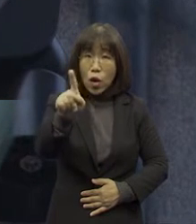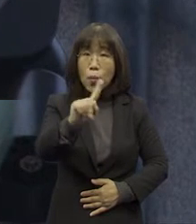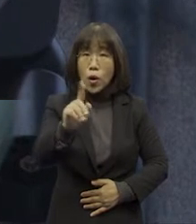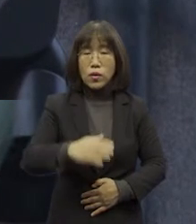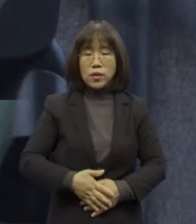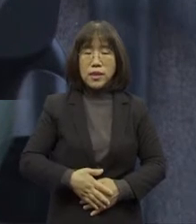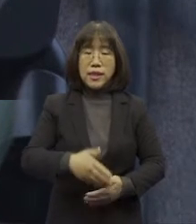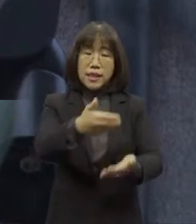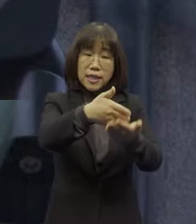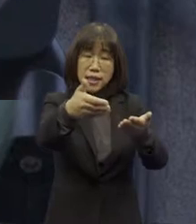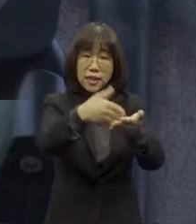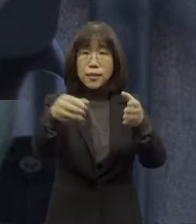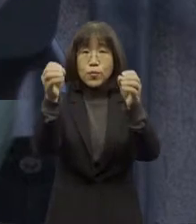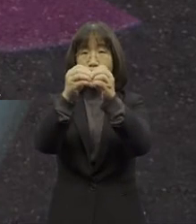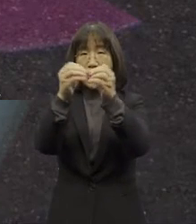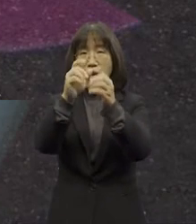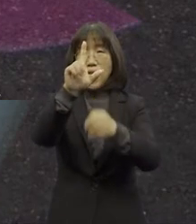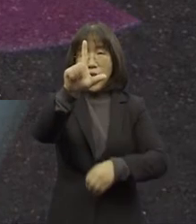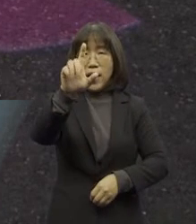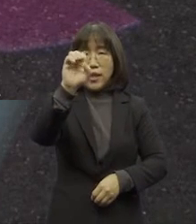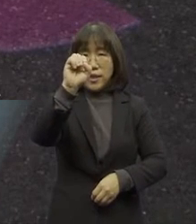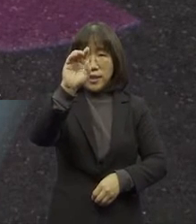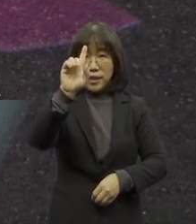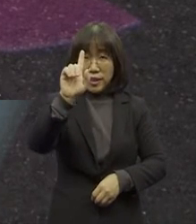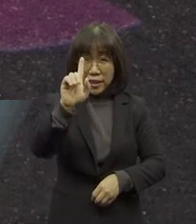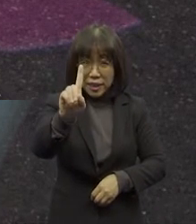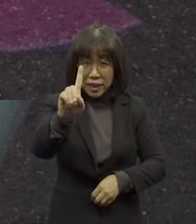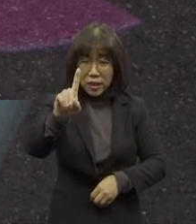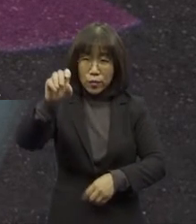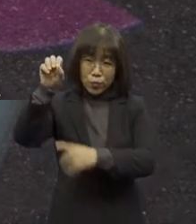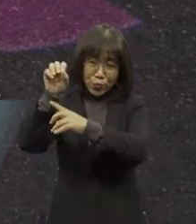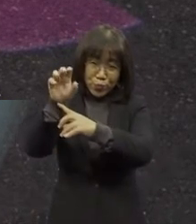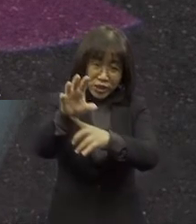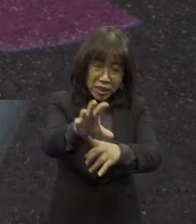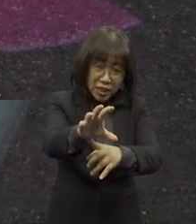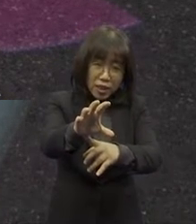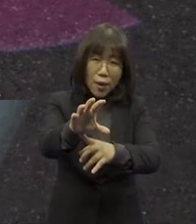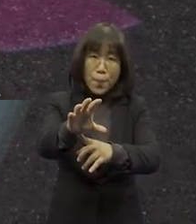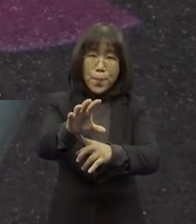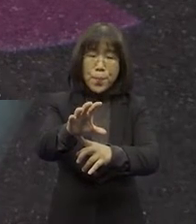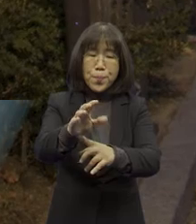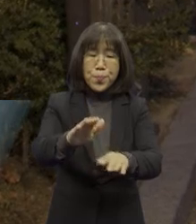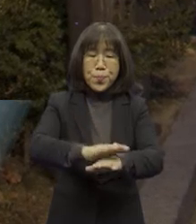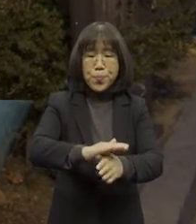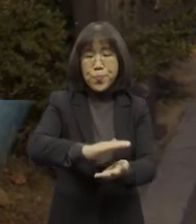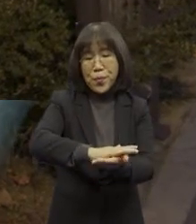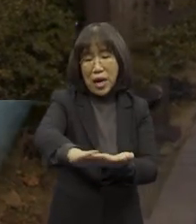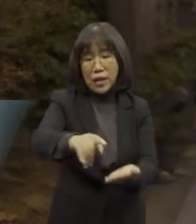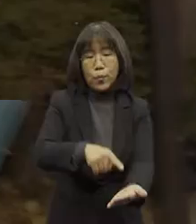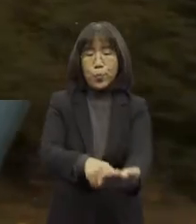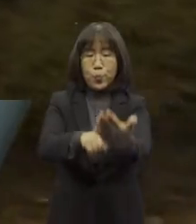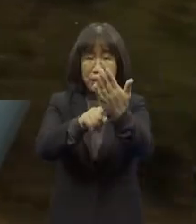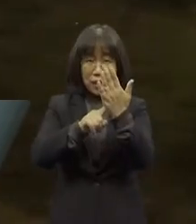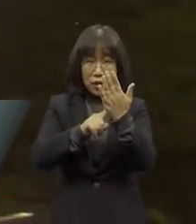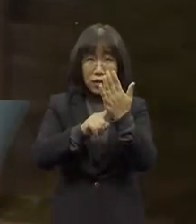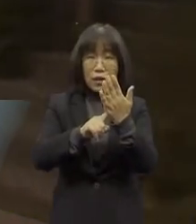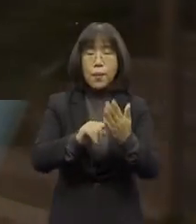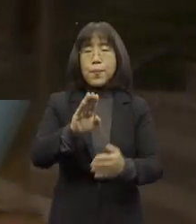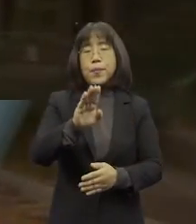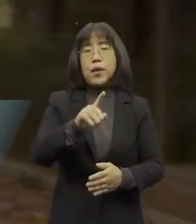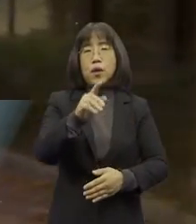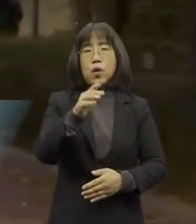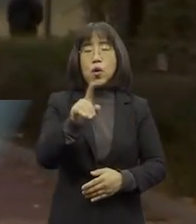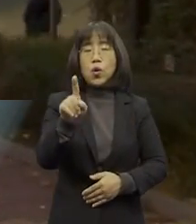로고젝터는 특정 문자나 그림을 LED 조명으로 투사해 바닥이나 벽면에 비추는 장치입니다. 지난해에 이어